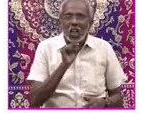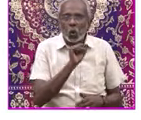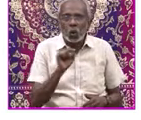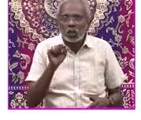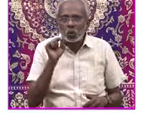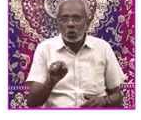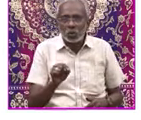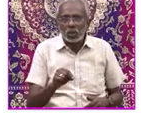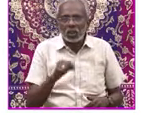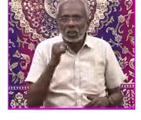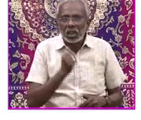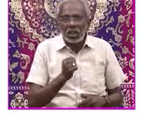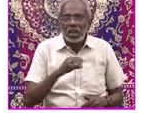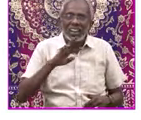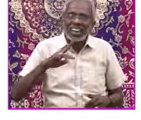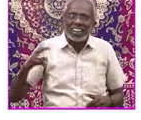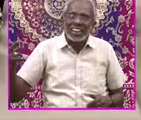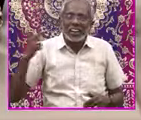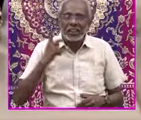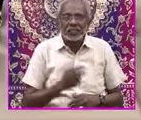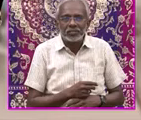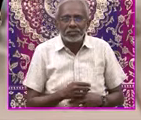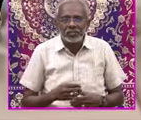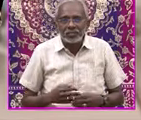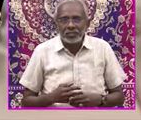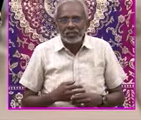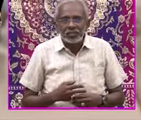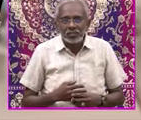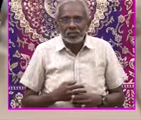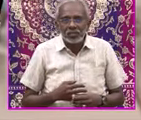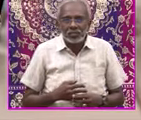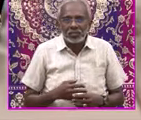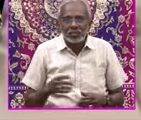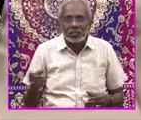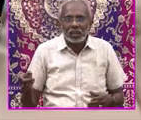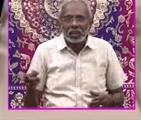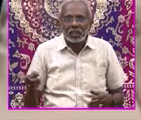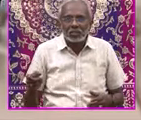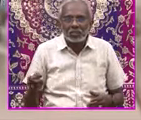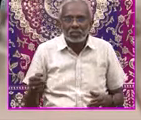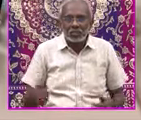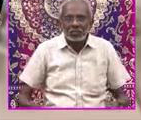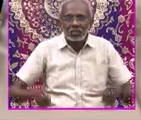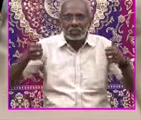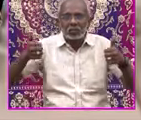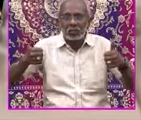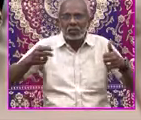குலதியொடு ஏழ் கலிங்கரே. இந்த சோழர் படையின் தாக்குதலை கண்ட